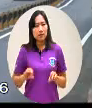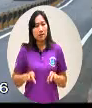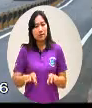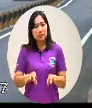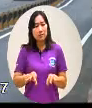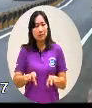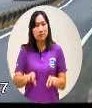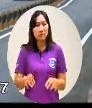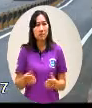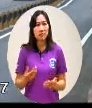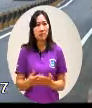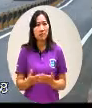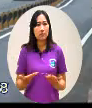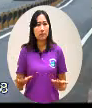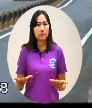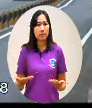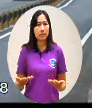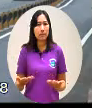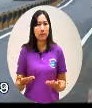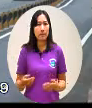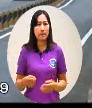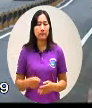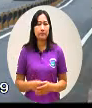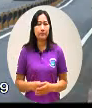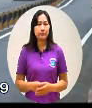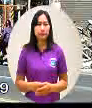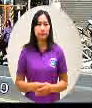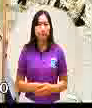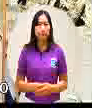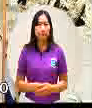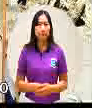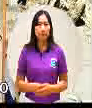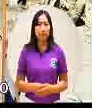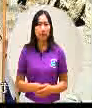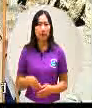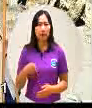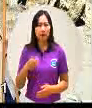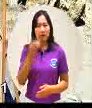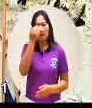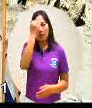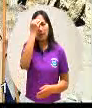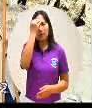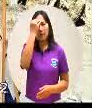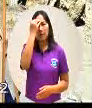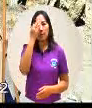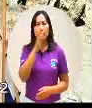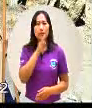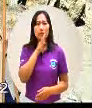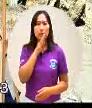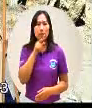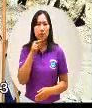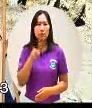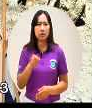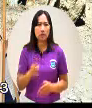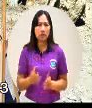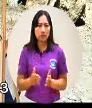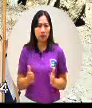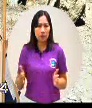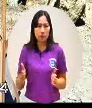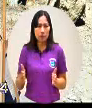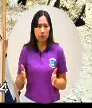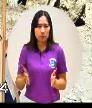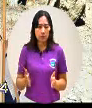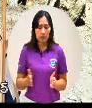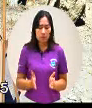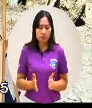啦？哦，这车要哪行啦？哦，这实在是困扰啦。哦，你看这地当讲无拓宽，你看路开到这，另外